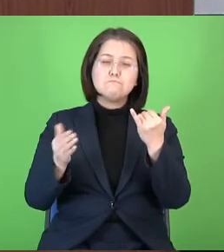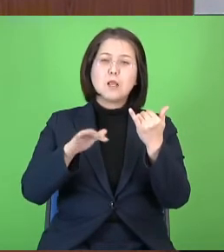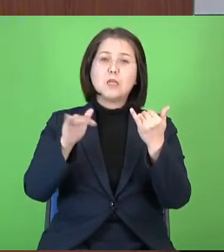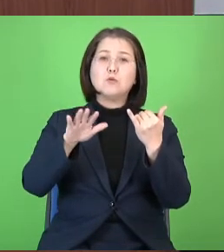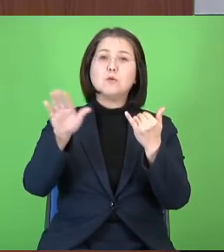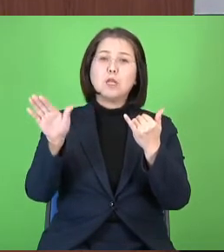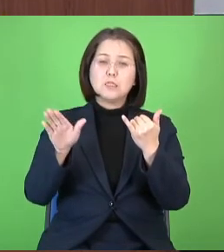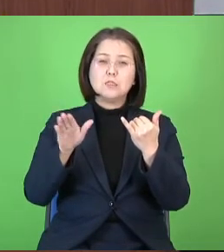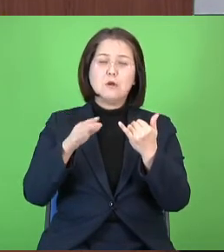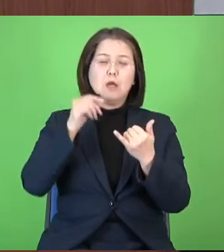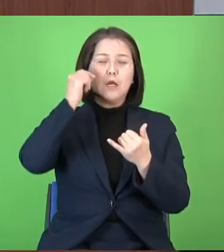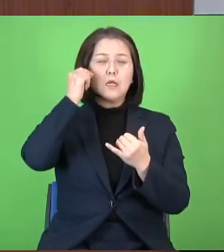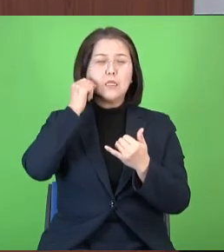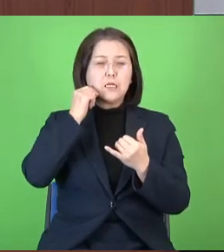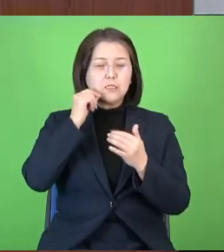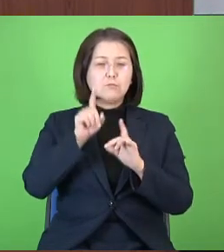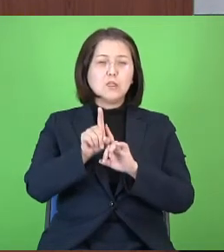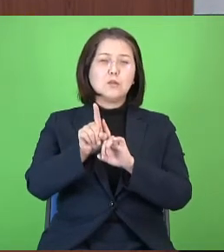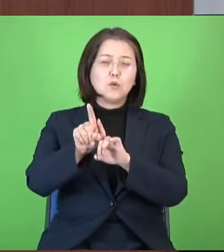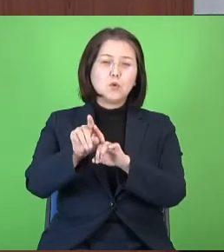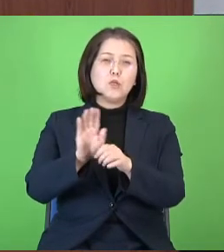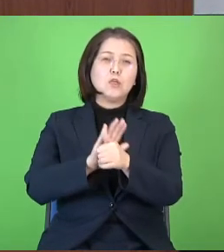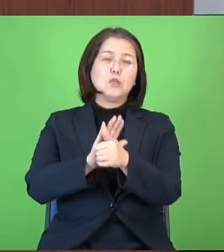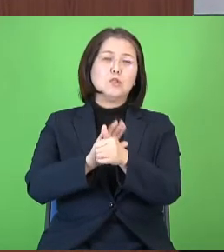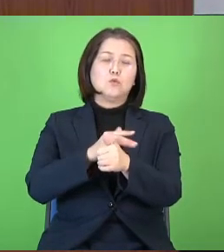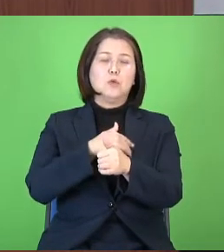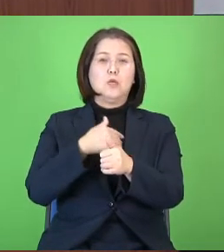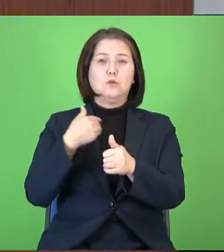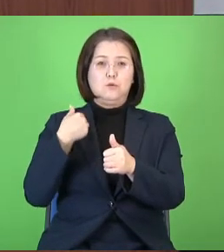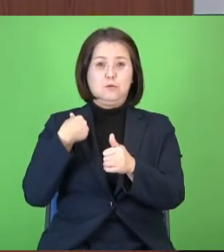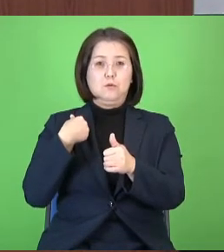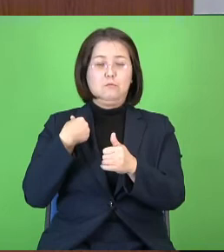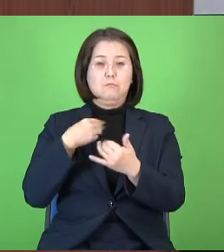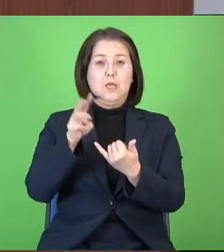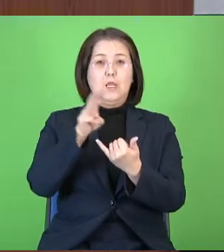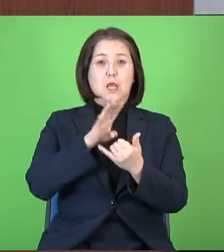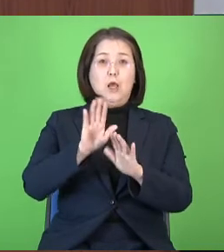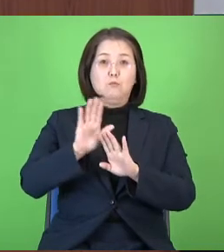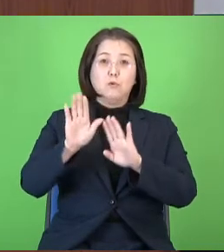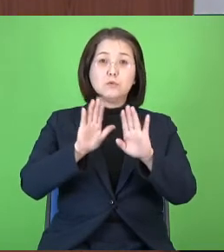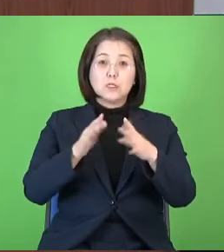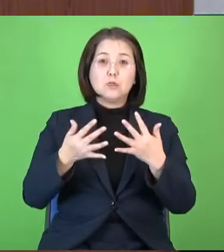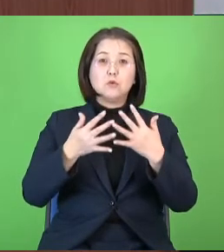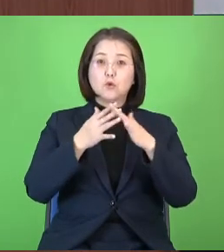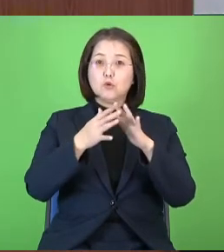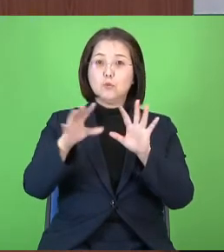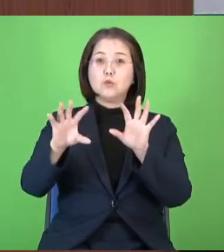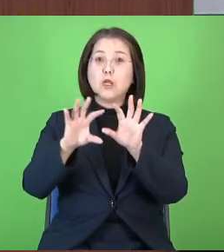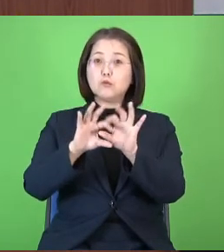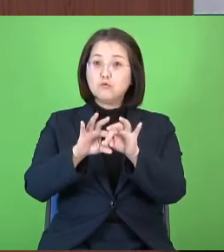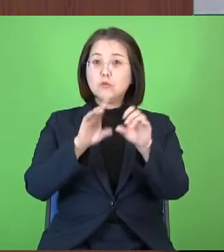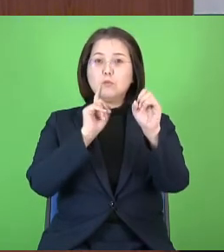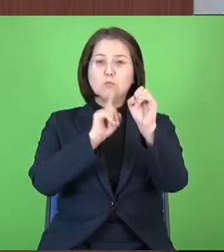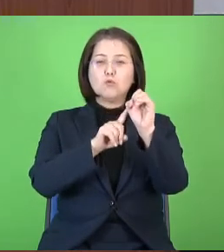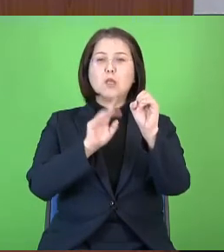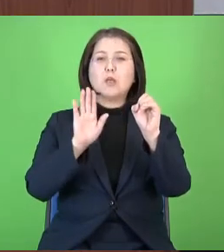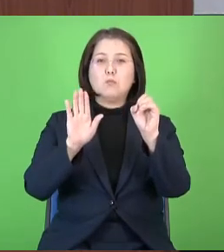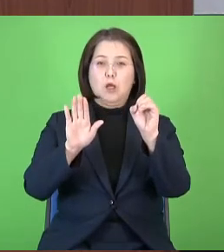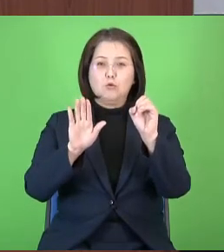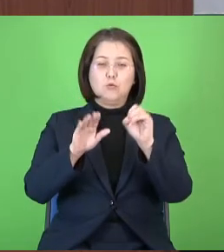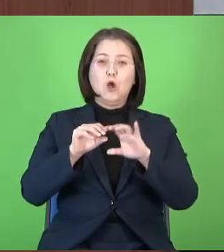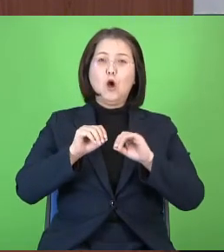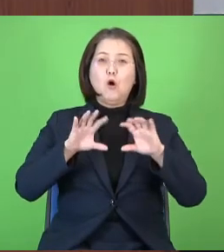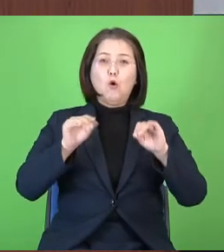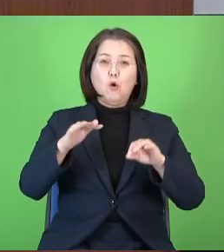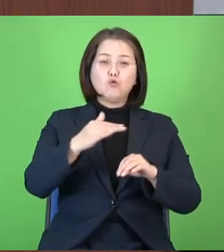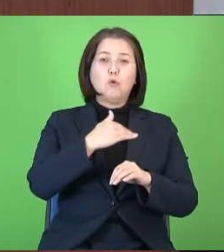ないというスタンスですそれとあのも亡くなった方のやっぱり名前を公表することによってまぁその遺族の方の悲しみですとか